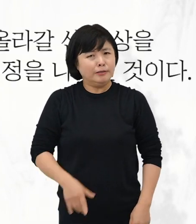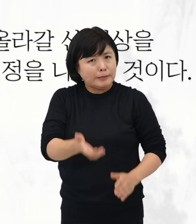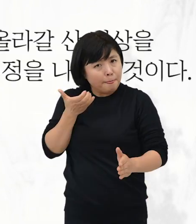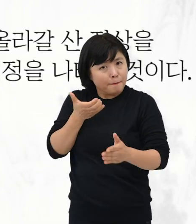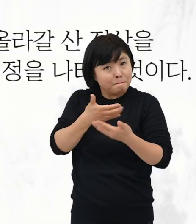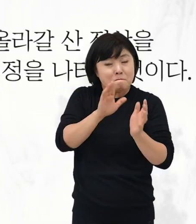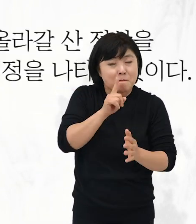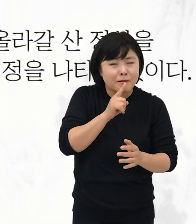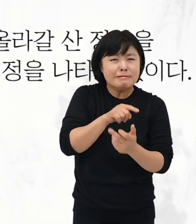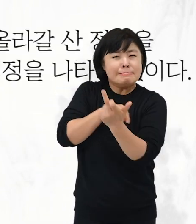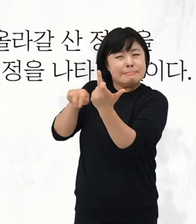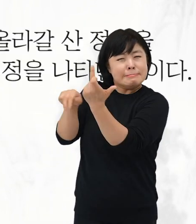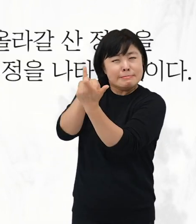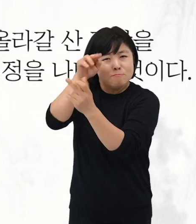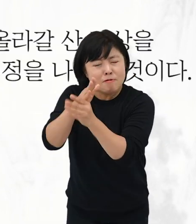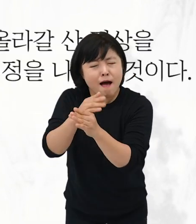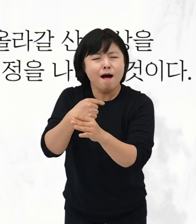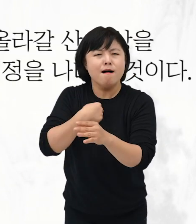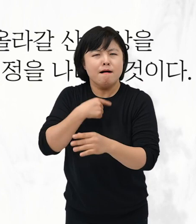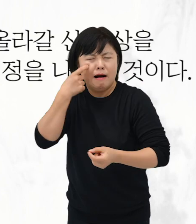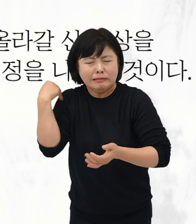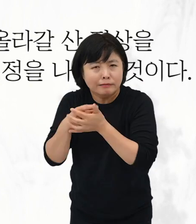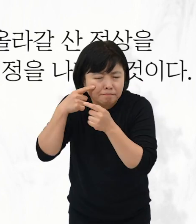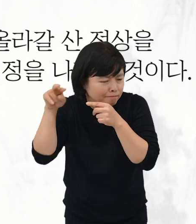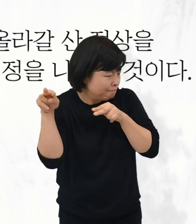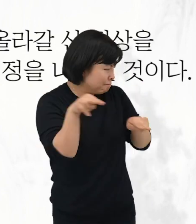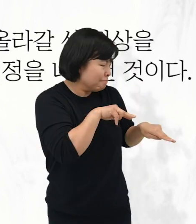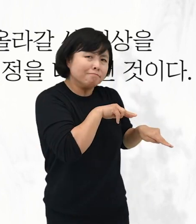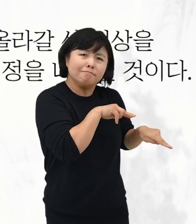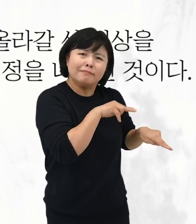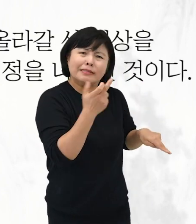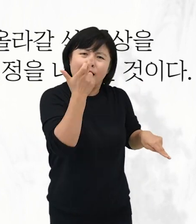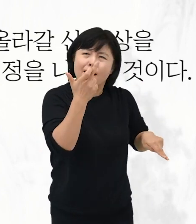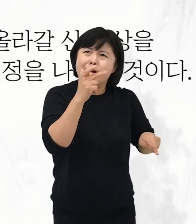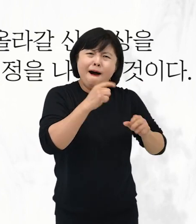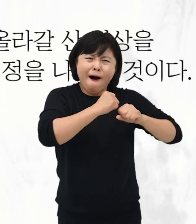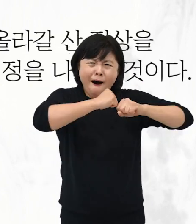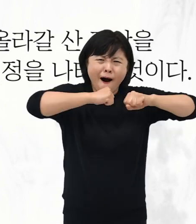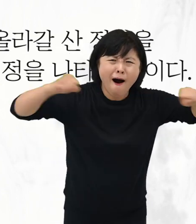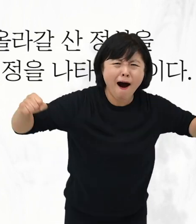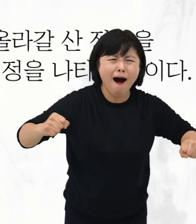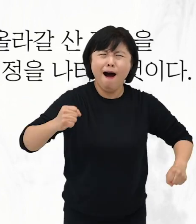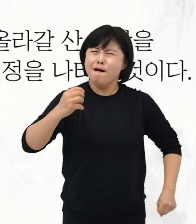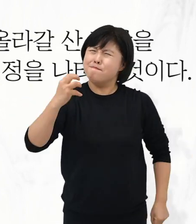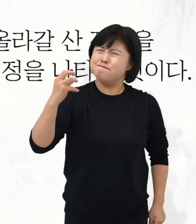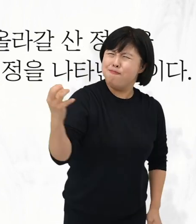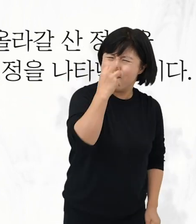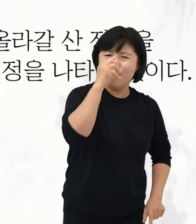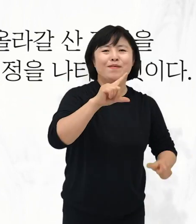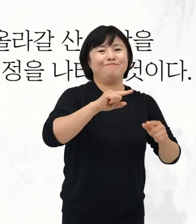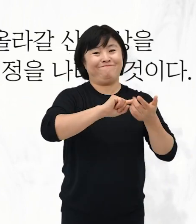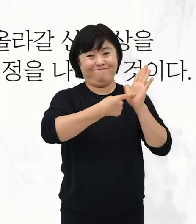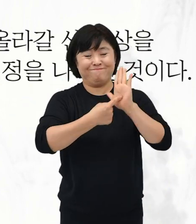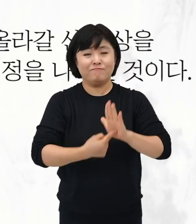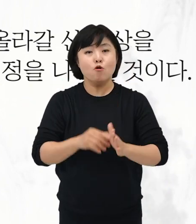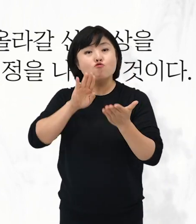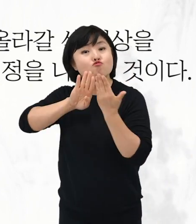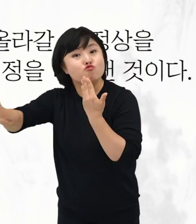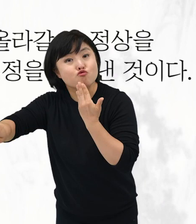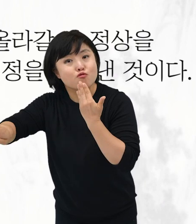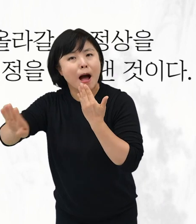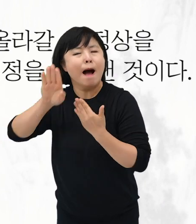전반부는 태산을 오르는 중에 고개 돌려 바라본 태산의 광활함과 수려함에 대한 묘사다. 후반부는